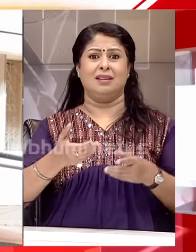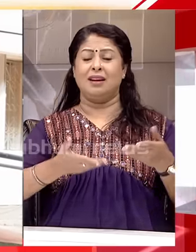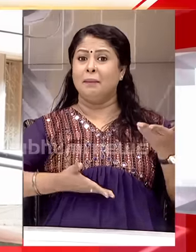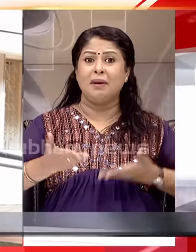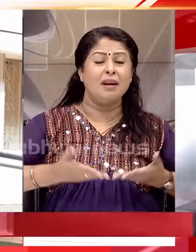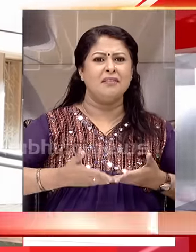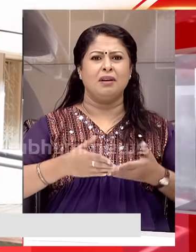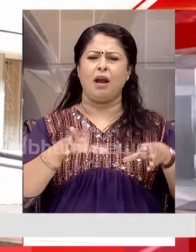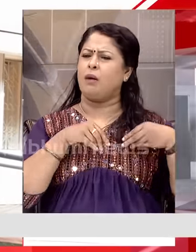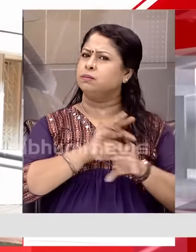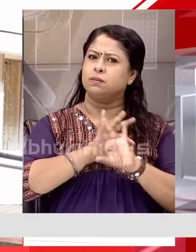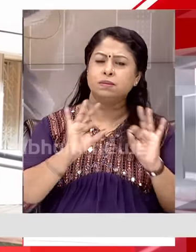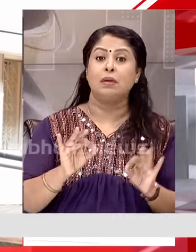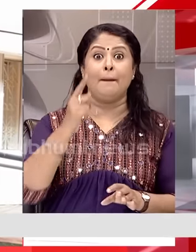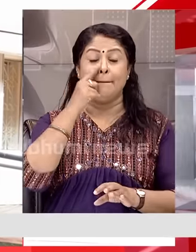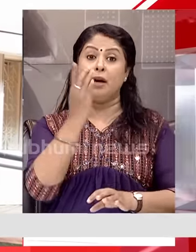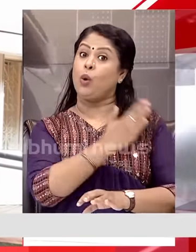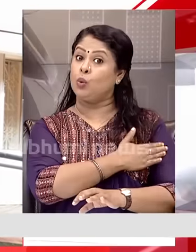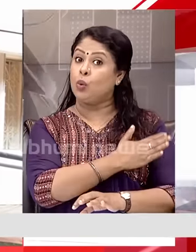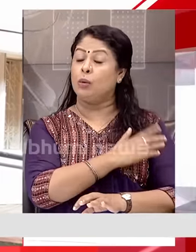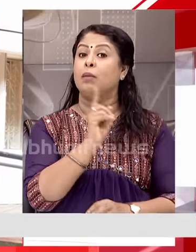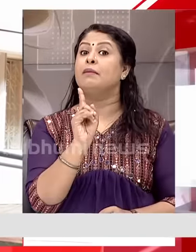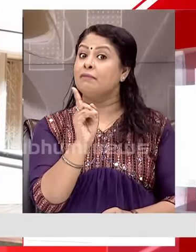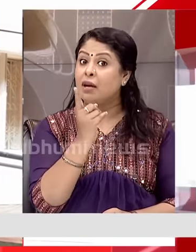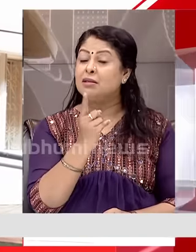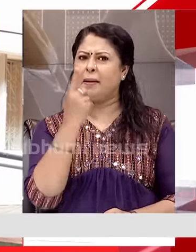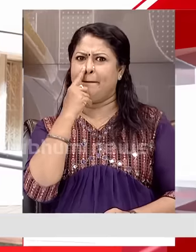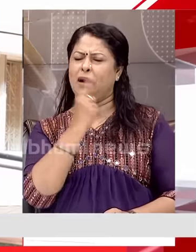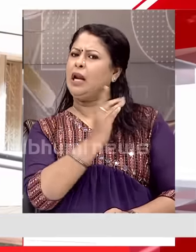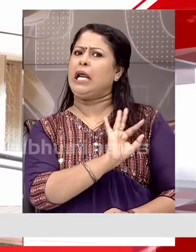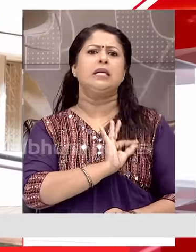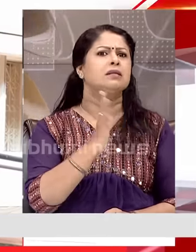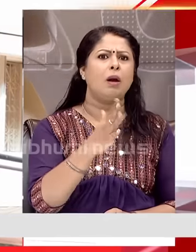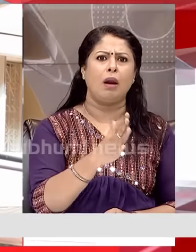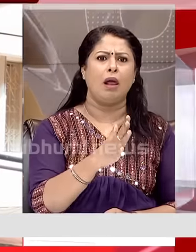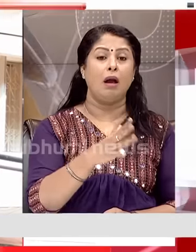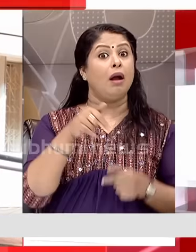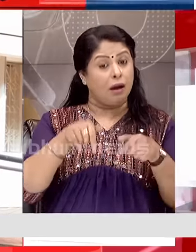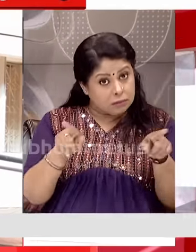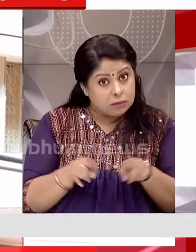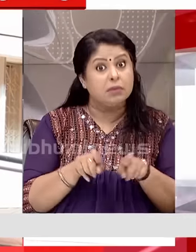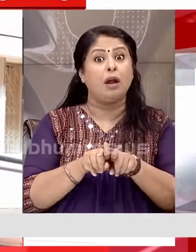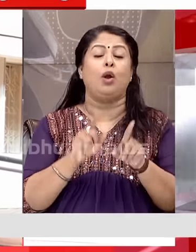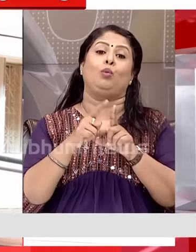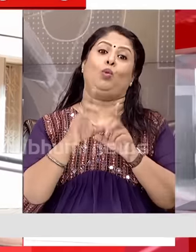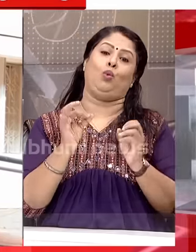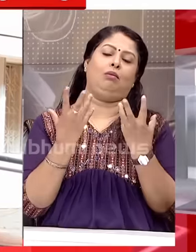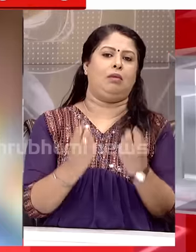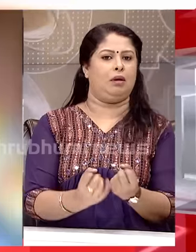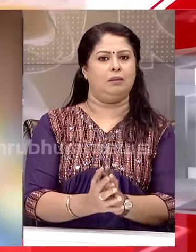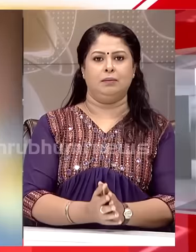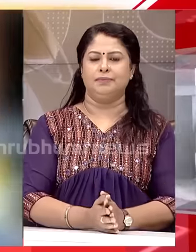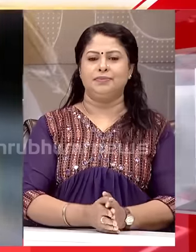ന്യായീകരിക്കാൻ കഴിയുന്നതല്ല. ഒരു സ്ത്രീയെ തൊടുമ്പോൾ അവർ അതിൽ അസഹിഷ്ണുത പ്രകടിപ്പിക്കുമ്പോൾ അതിനനുസരിച്ച നിലപാട് മാത്രമേ സ്വീകരിക്കാൻ